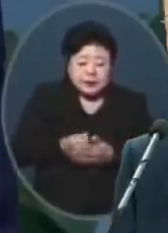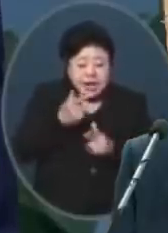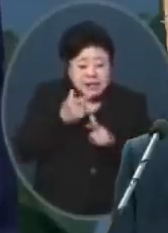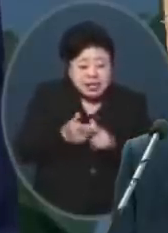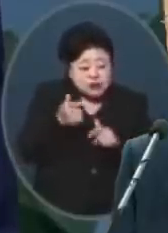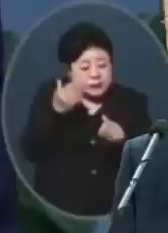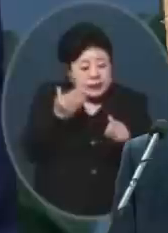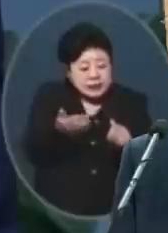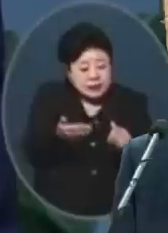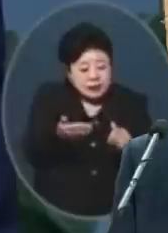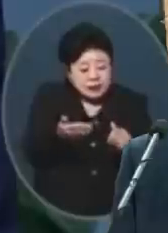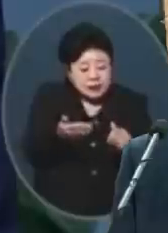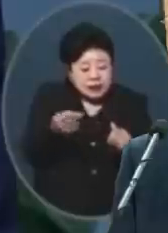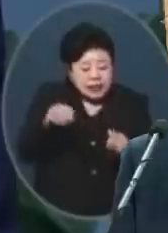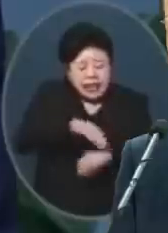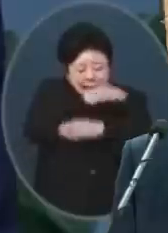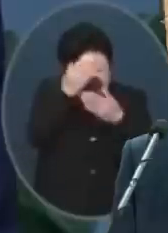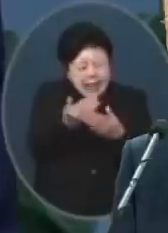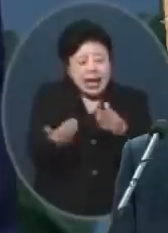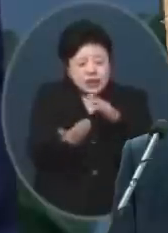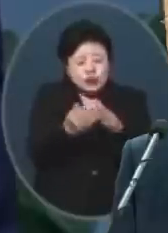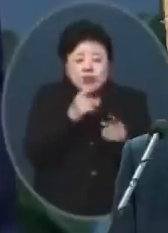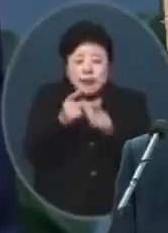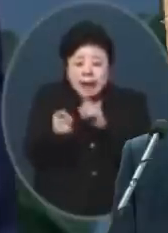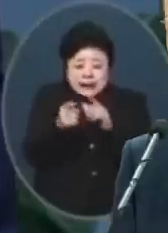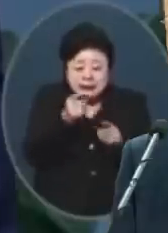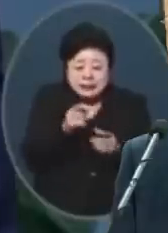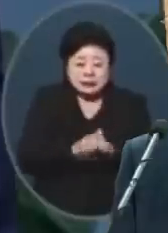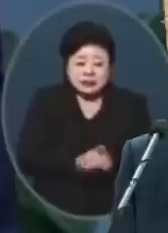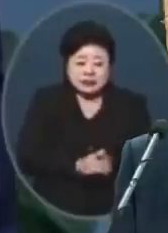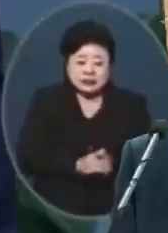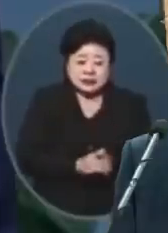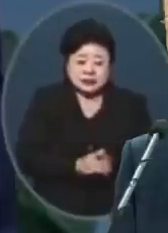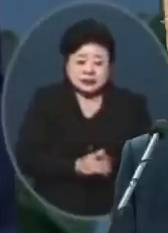그러므로 예수님께서 다 이루었다고 말한 것은